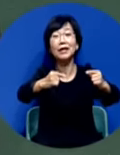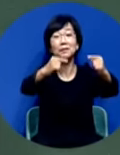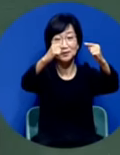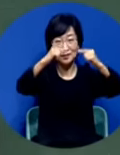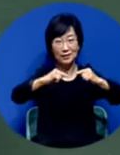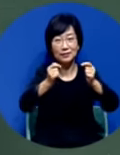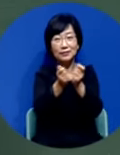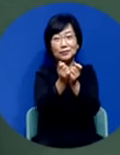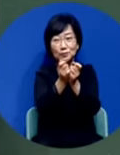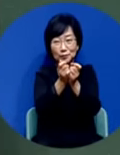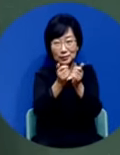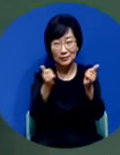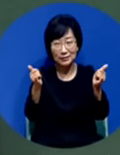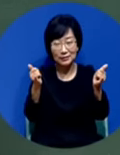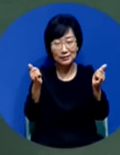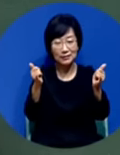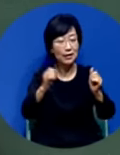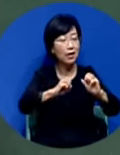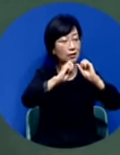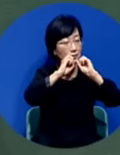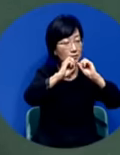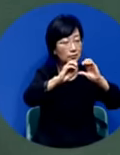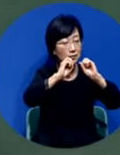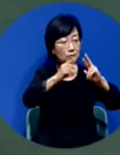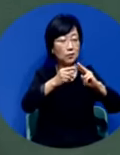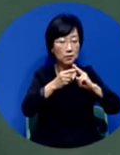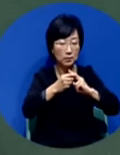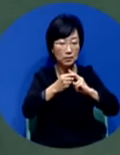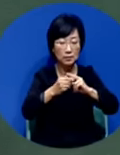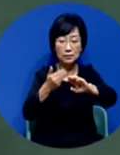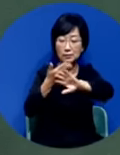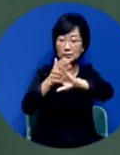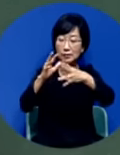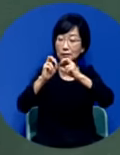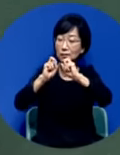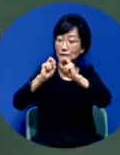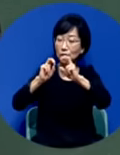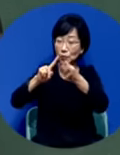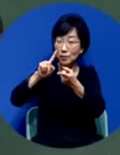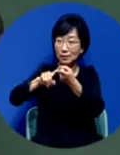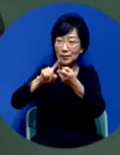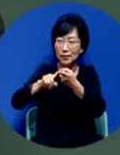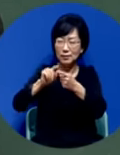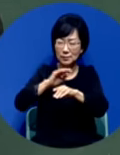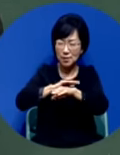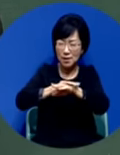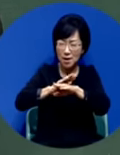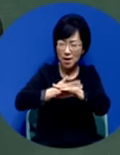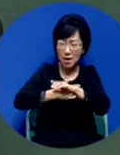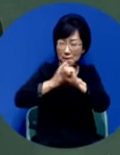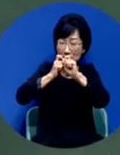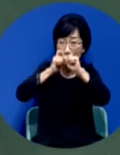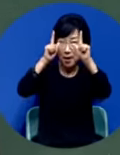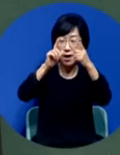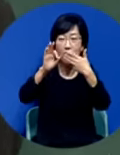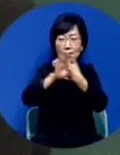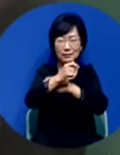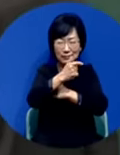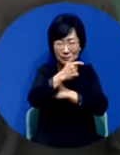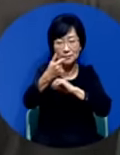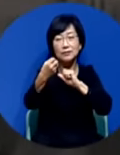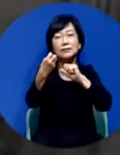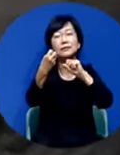헌신 예배드리는 분들이 전도 선교가 뭔가를 알면 굉장한 일이 일어납니다.